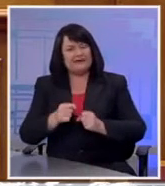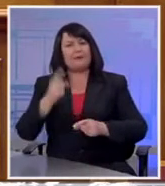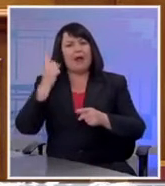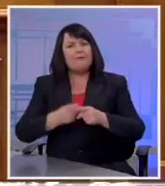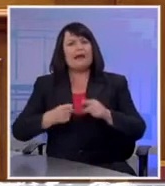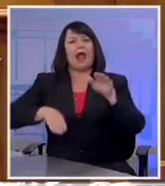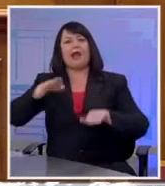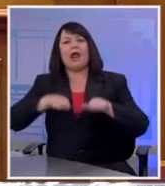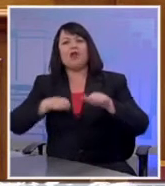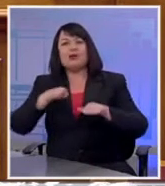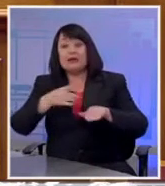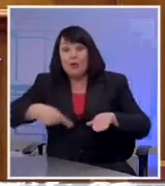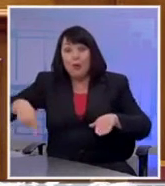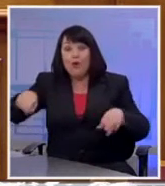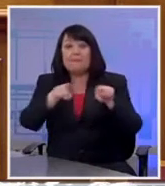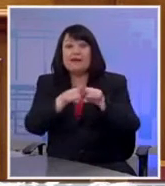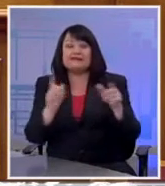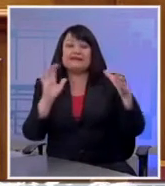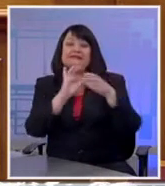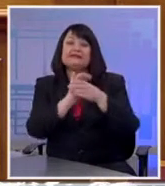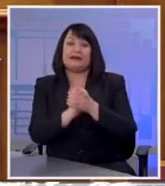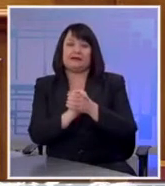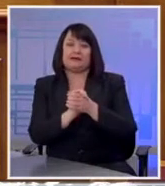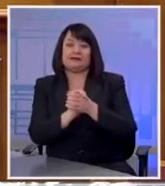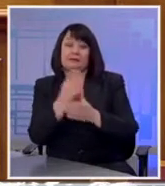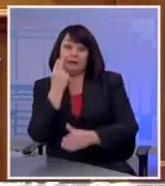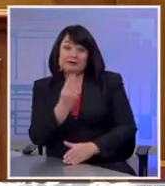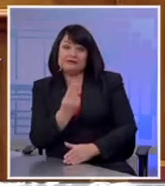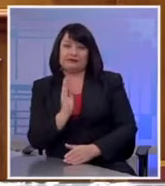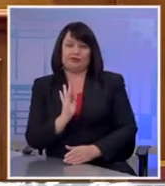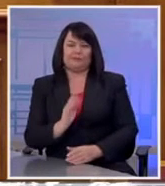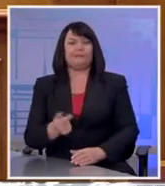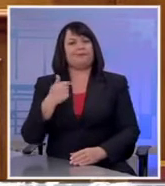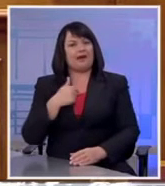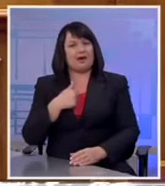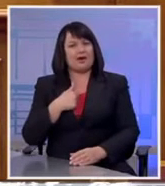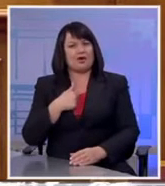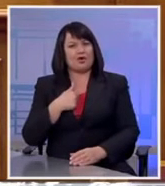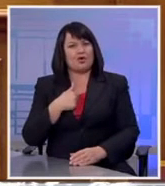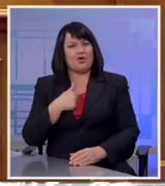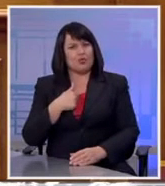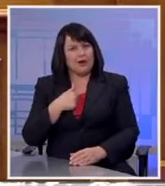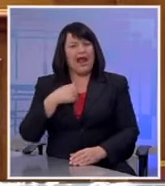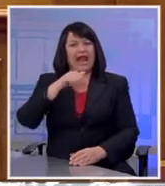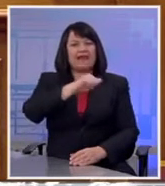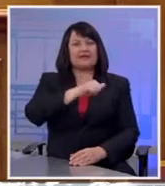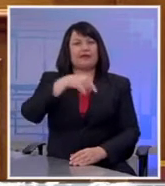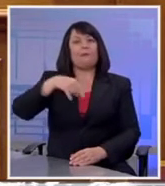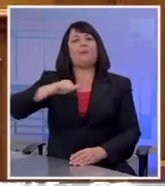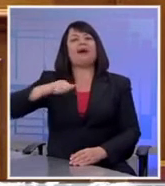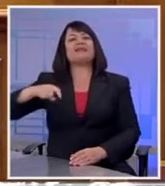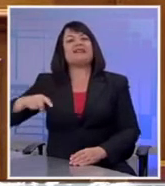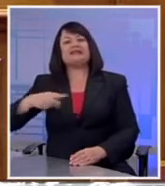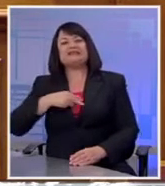προσπάθεια συνένεσης. Εγώ τουλάχιστον έτσι την είδα. Εγώ υπηρετούσα τον Αλέξανδρο Παπαναστασίου που είχε πει ότι